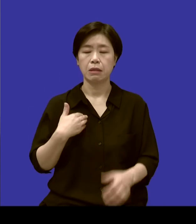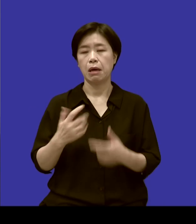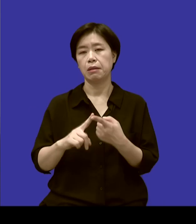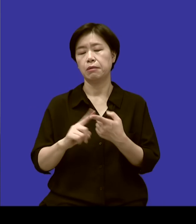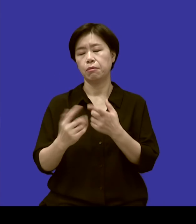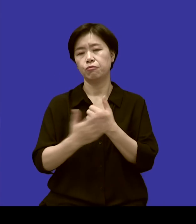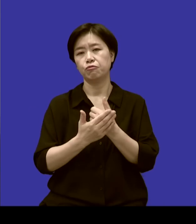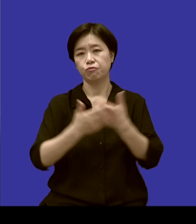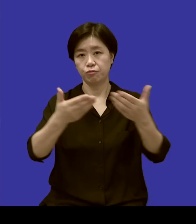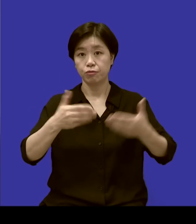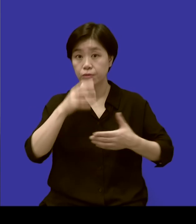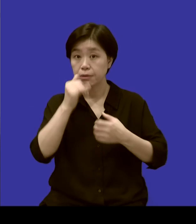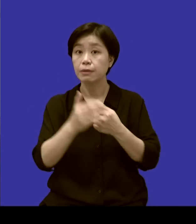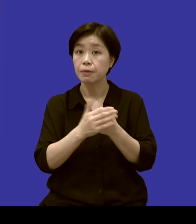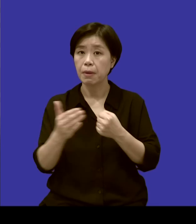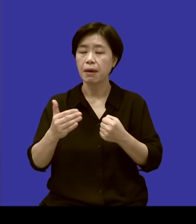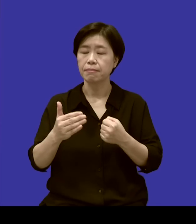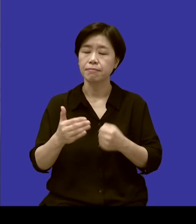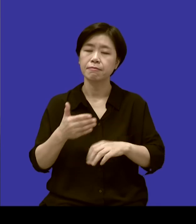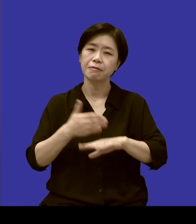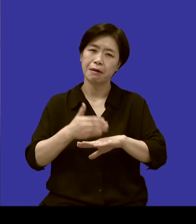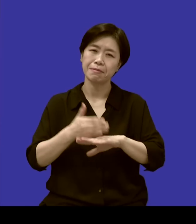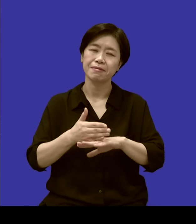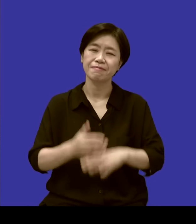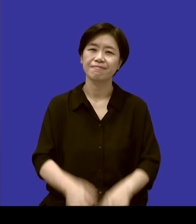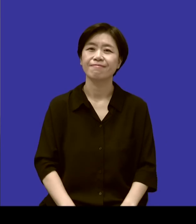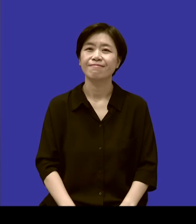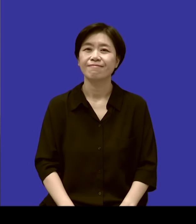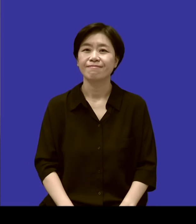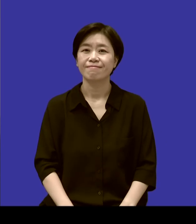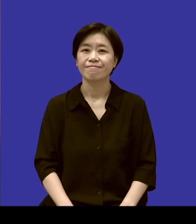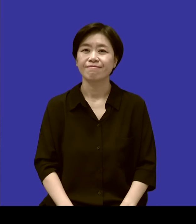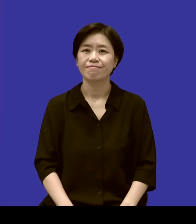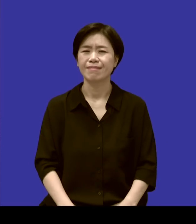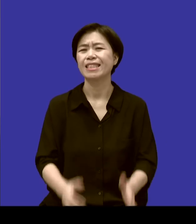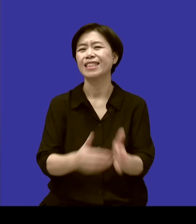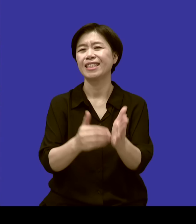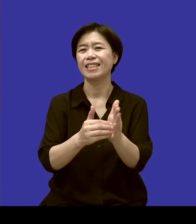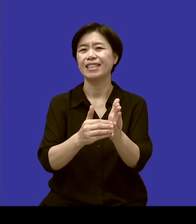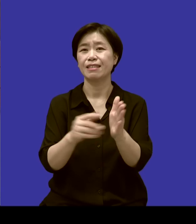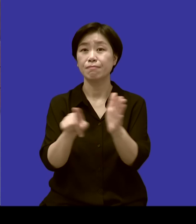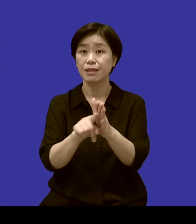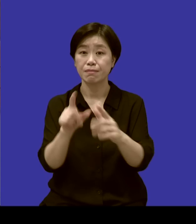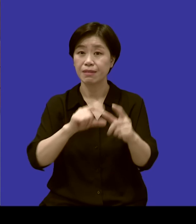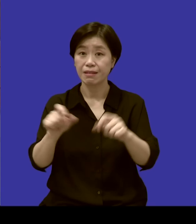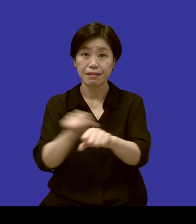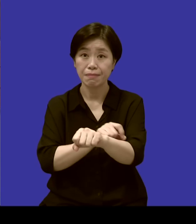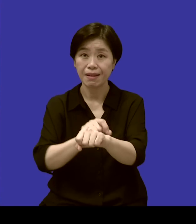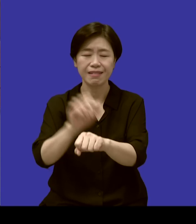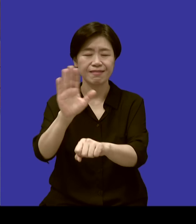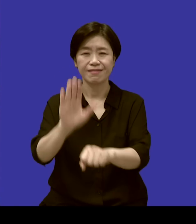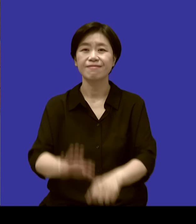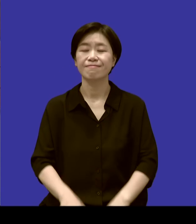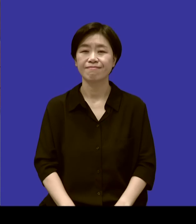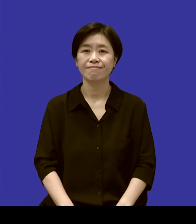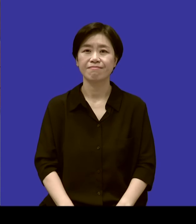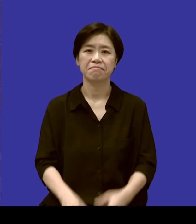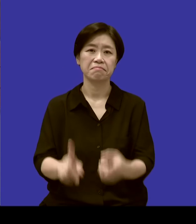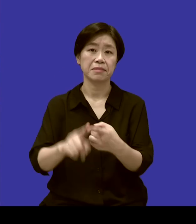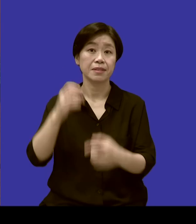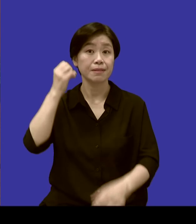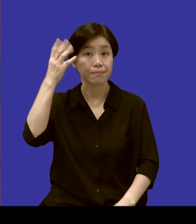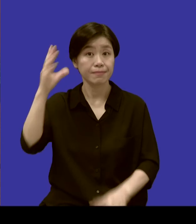생각해 주는 네. 것에 대한 보답으로 난 한 거였는데 그 정도였죠. 그 정도로 하고 그냥 돌아왔어요. 네. 그래도 잊어버리고 이제